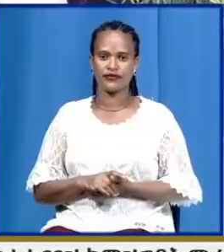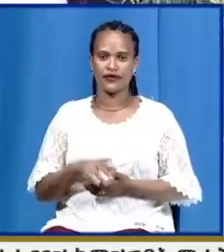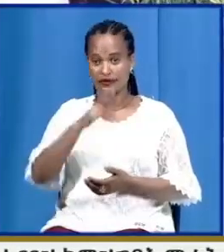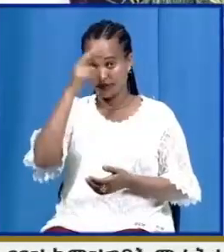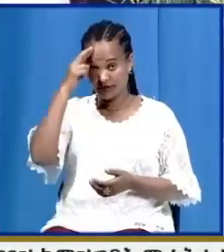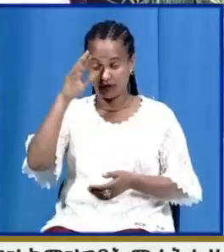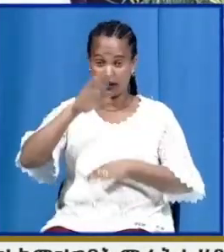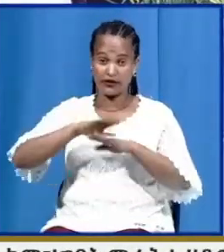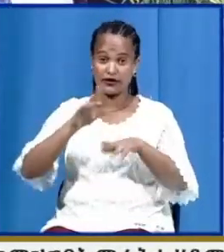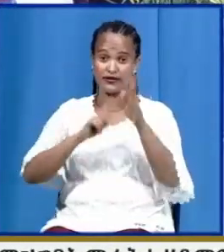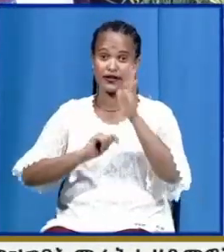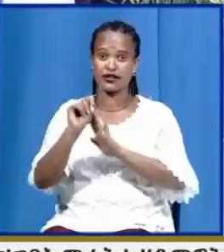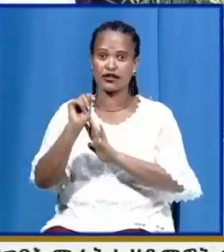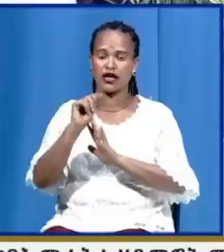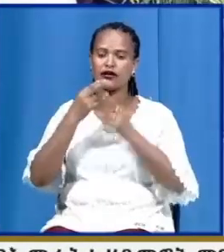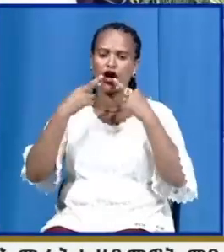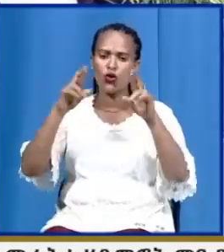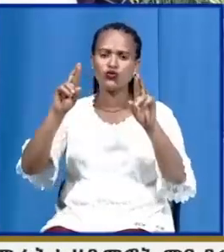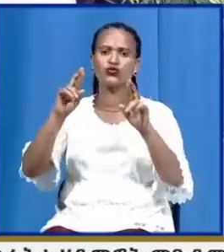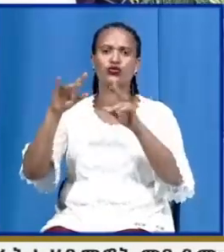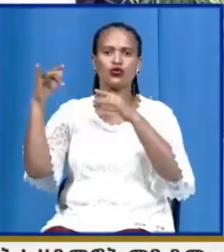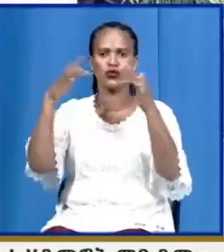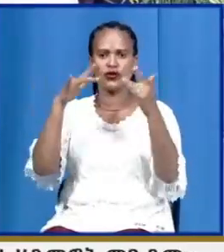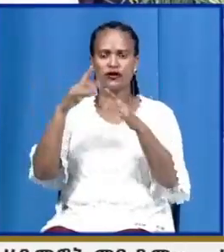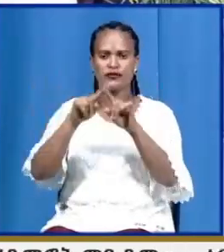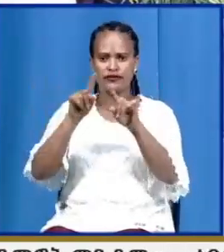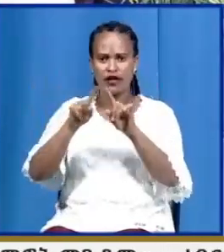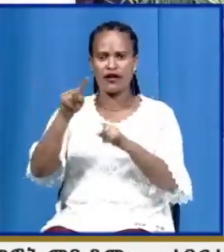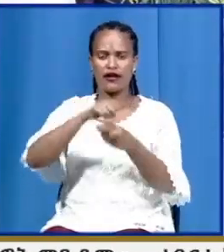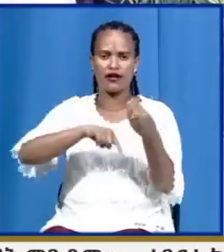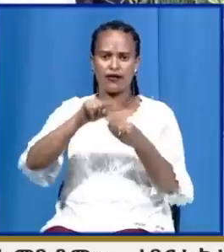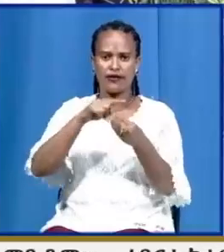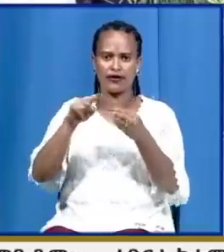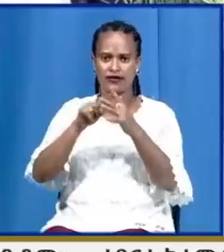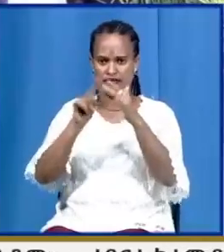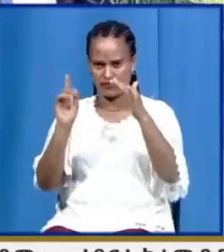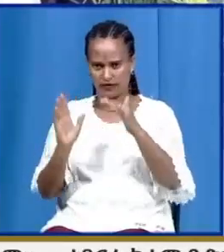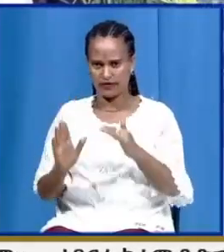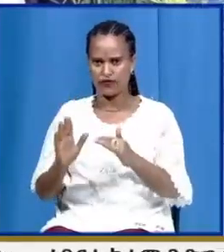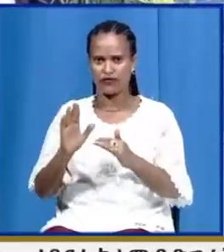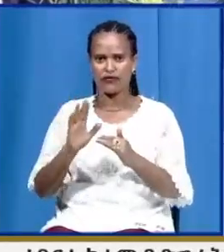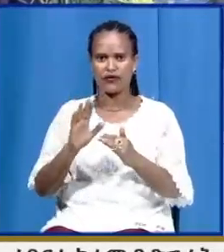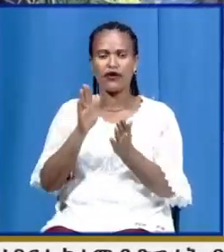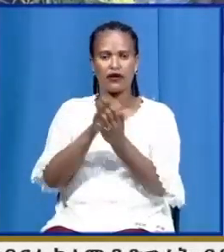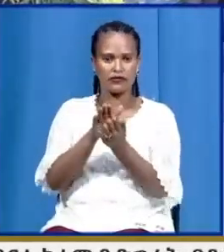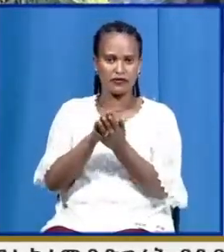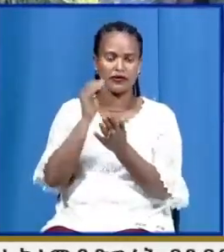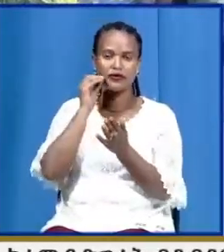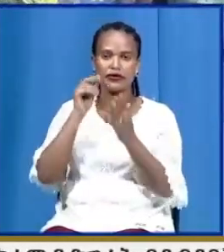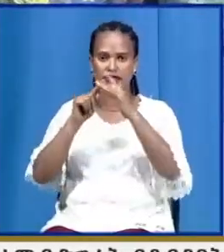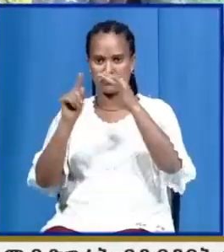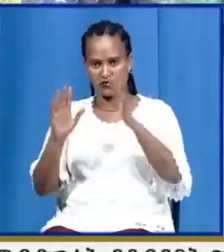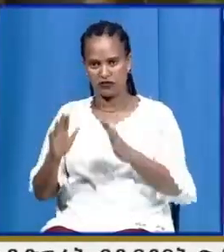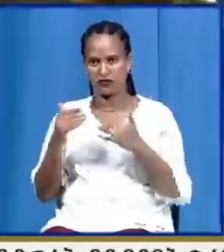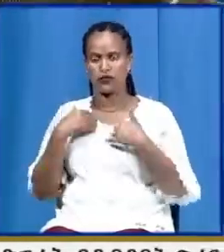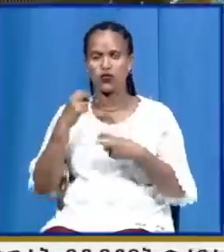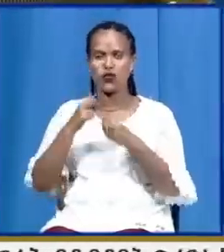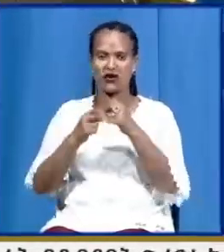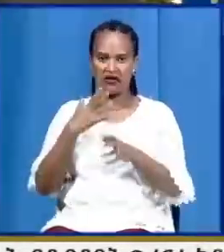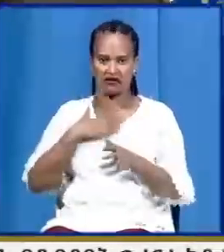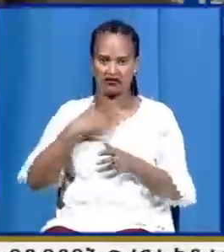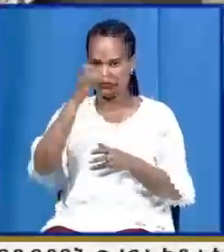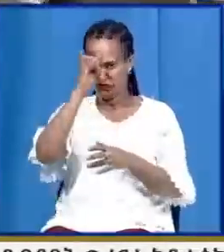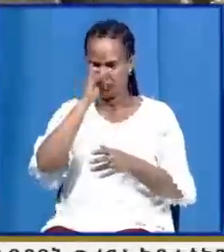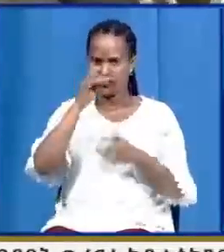ብሰንኪ ኣብ ልዕሊ ህዝቢ ትግራይ ተኣውጁ ዘሎ ኩናት ካብ ዝተፈላለየ ከባቢታት ተመዛቢሎም ኣብ ኣብያተ ትምህርቲ ዓቂቦም ንዝርከቡ ወገናትን